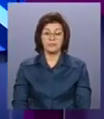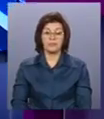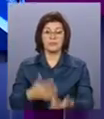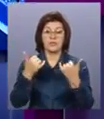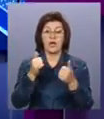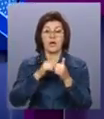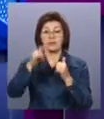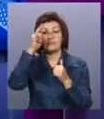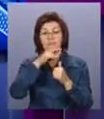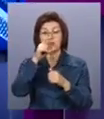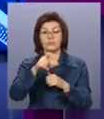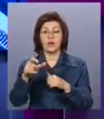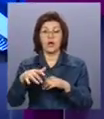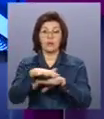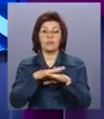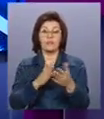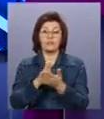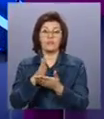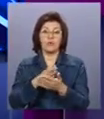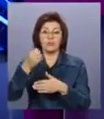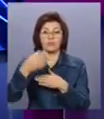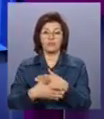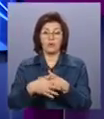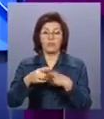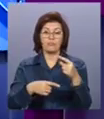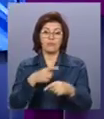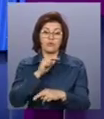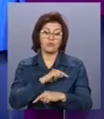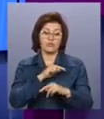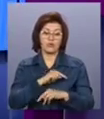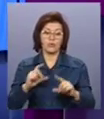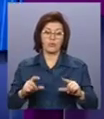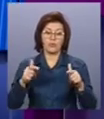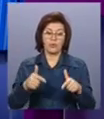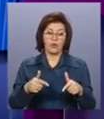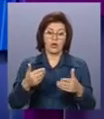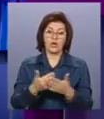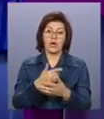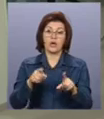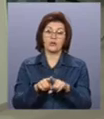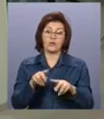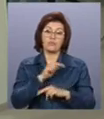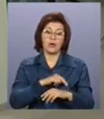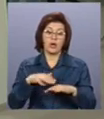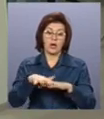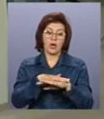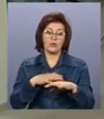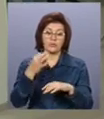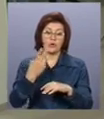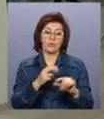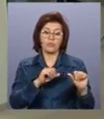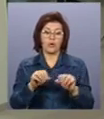Енді әрбір Қазақстан азаматы халыққа қызмет көрсету орталығы арқылы жұмысқа тұра алады. Мұндай жаңашылдықты еңбек және халықты әлеуметтік